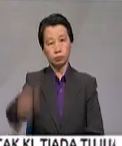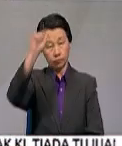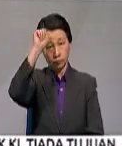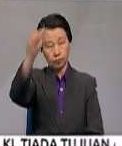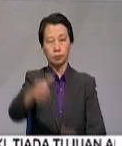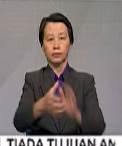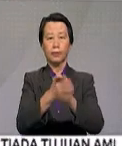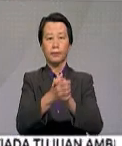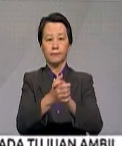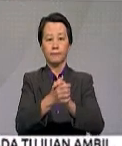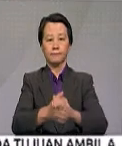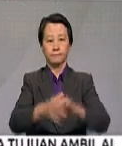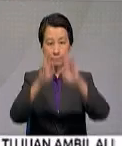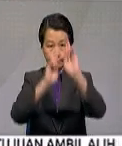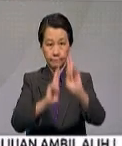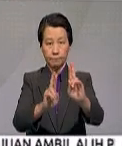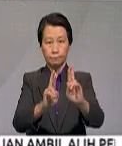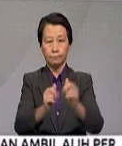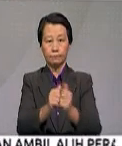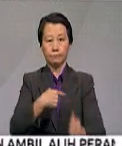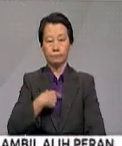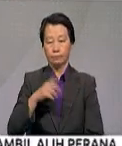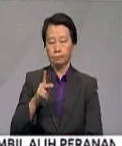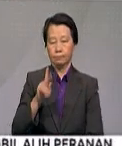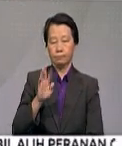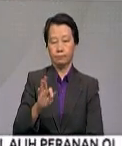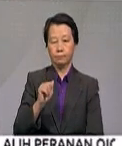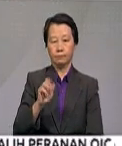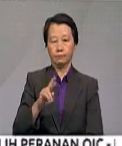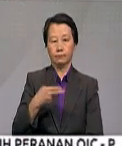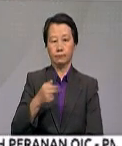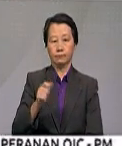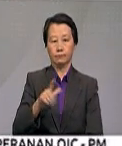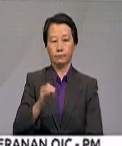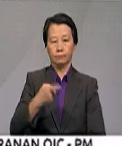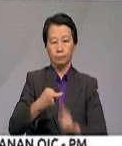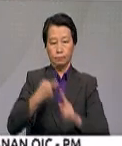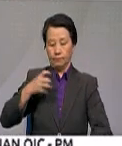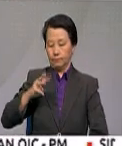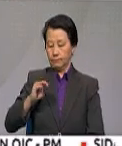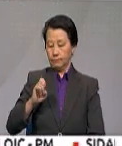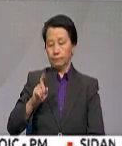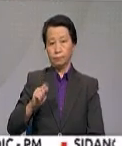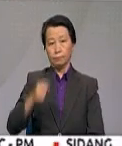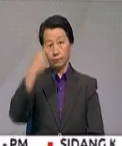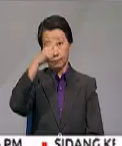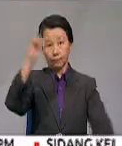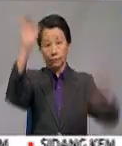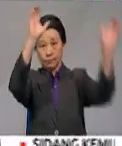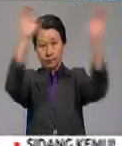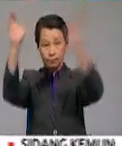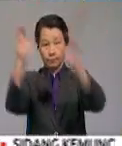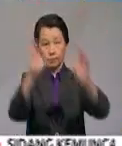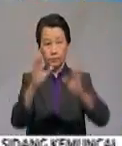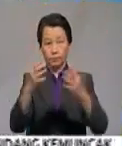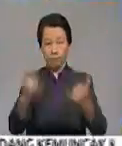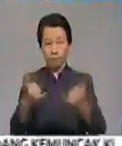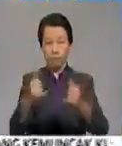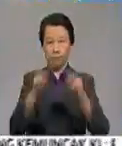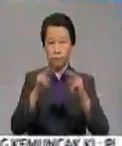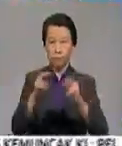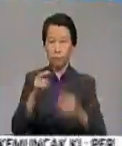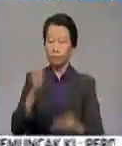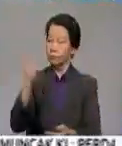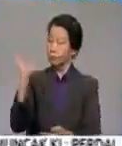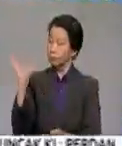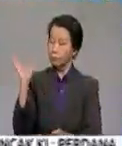Assalamualaikum, selamat malam dan salam hormat. Sama saya Farhalim Besarian secara langsung dari Jabatan Meteorologi Malaysia untuk perkembangan cuaca pada malam ini, dan kita mulakan dengan